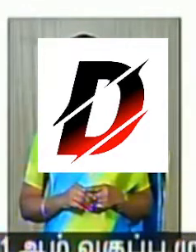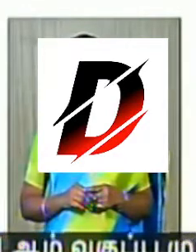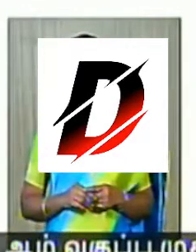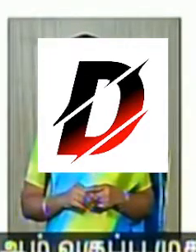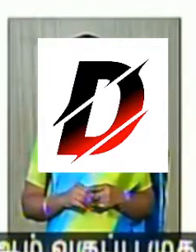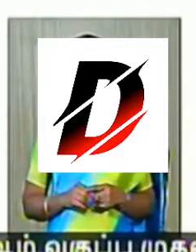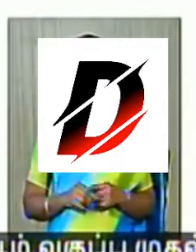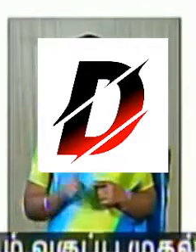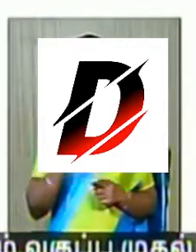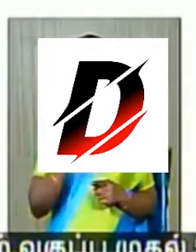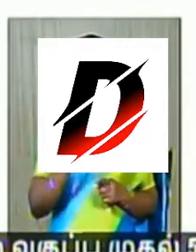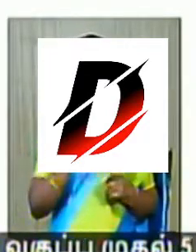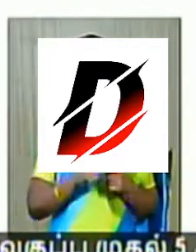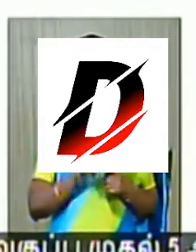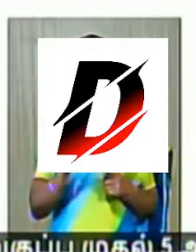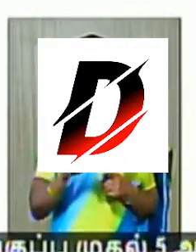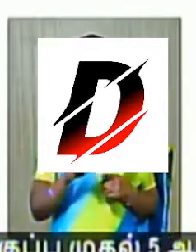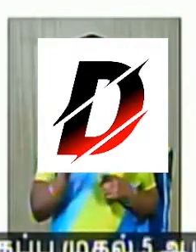நாளாக கூட்டிட்டு போகிறோம்.